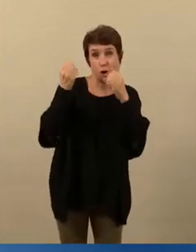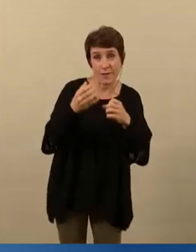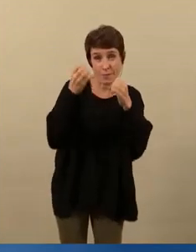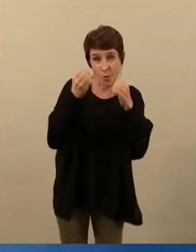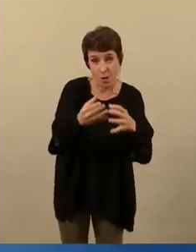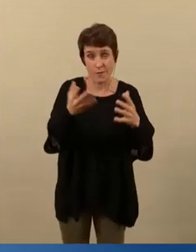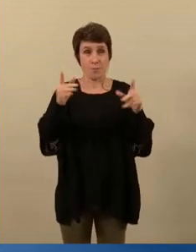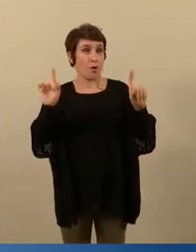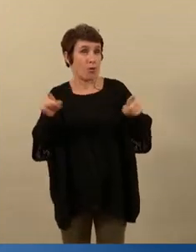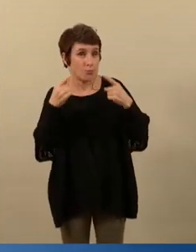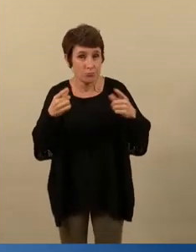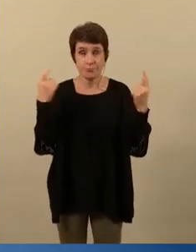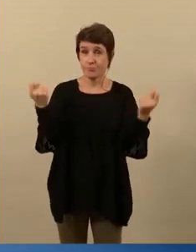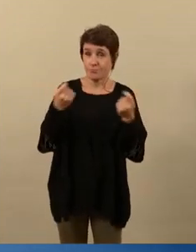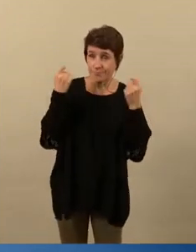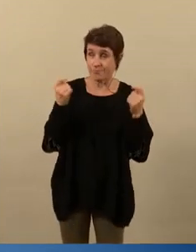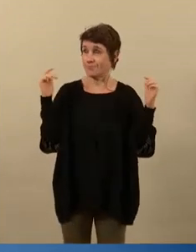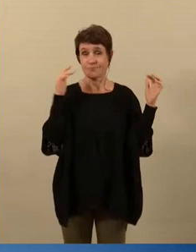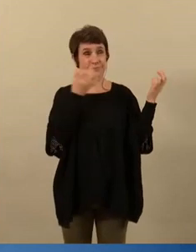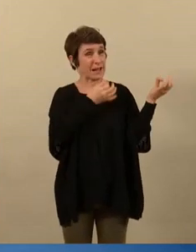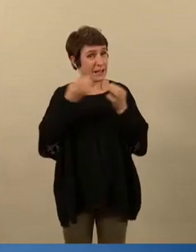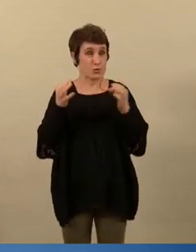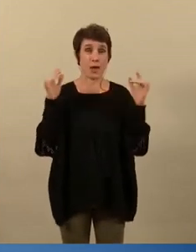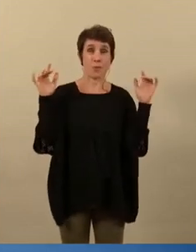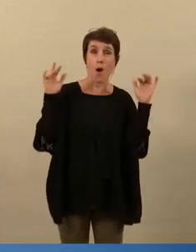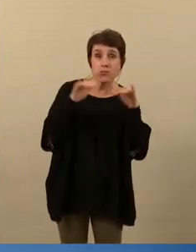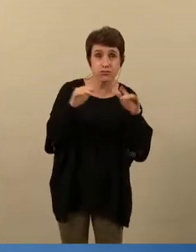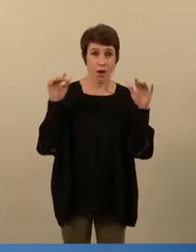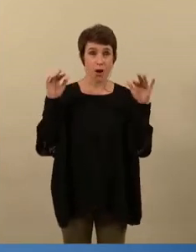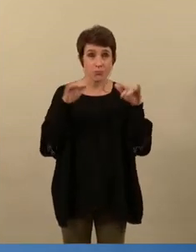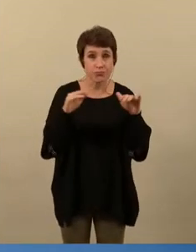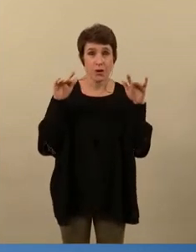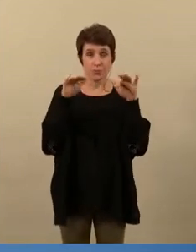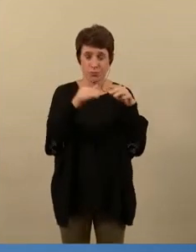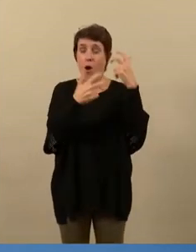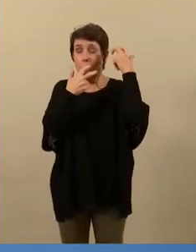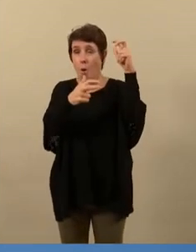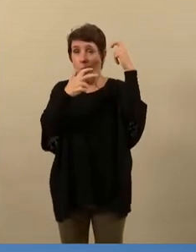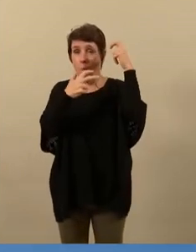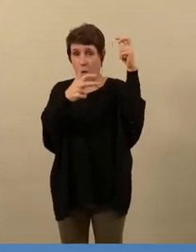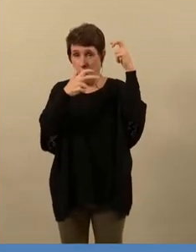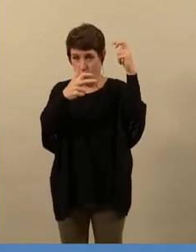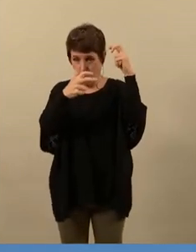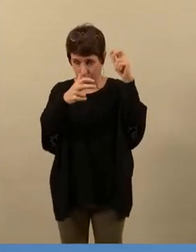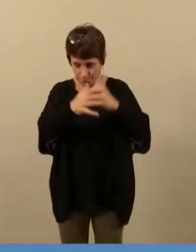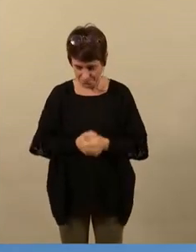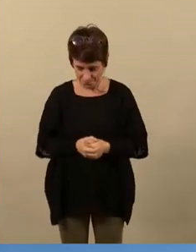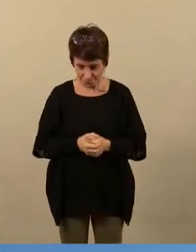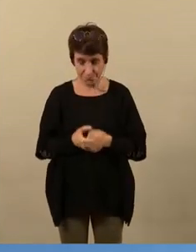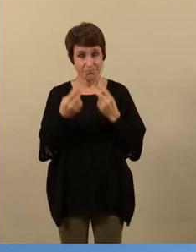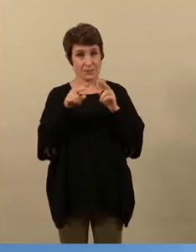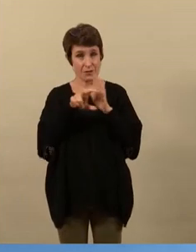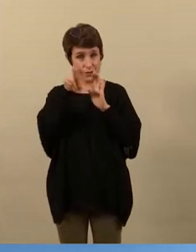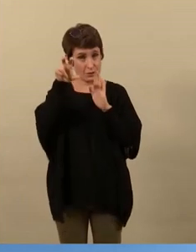dimension métropolitaine qui accueille régulièrement des activités à fort impact sonore. La ville de Grenoble a lancé un